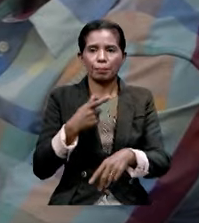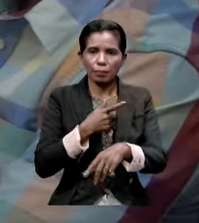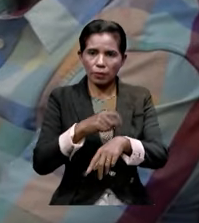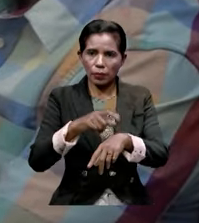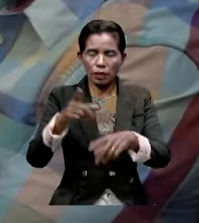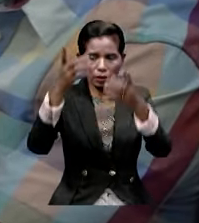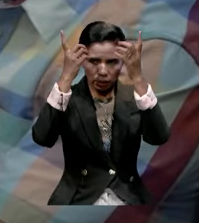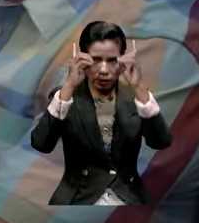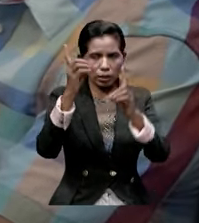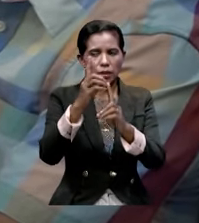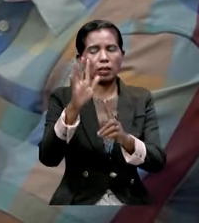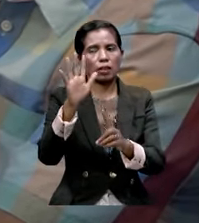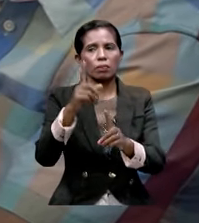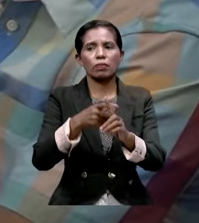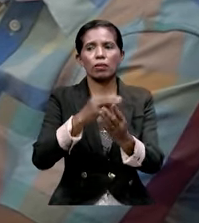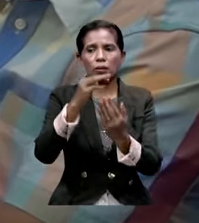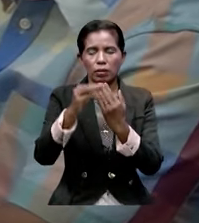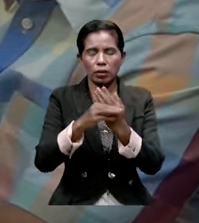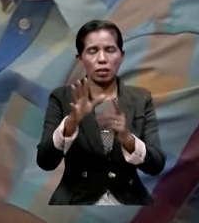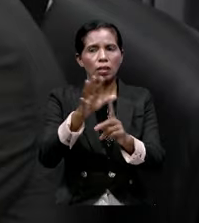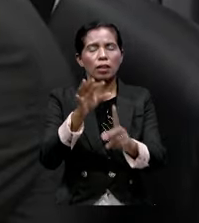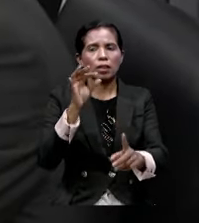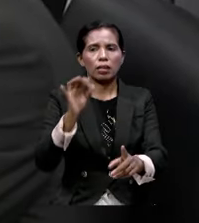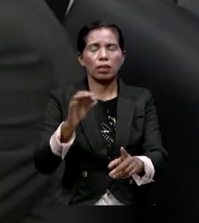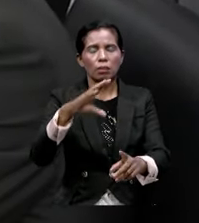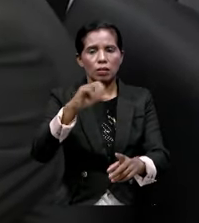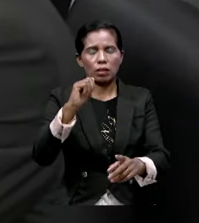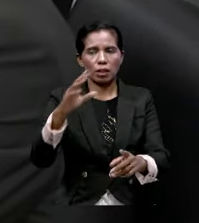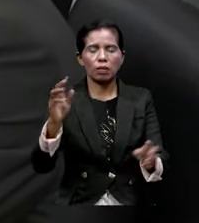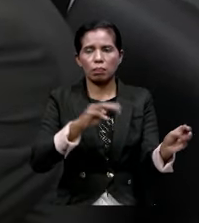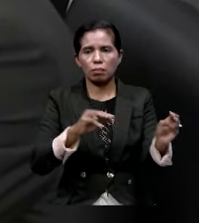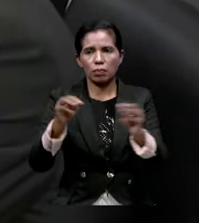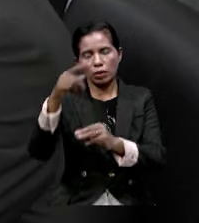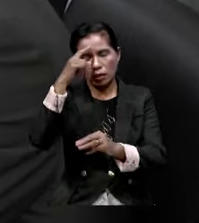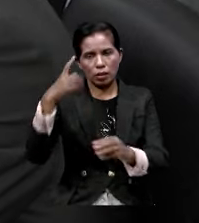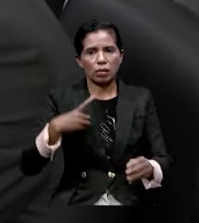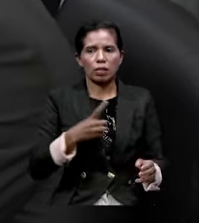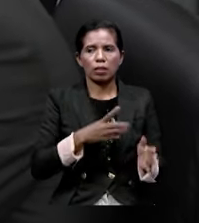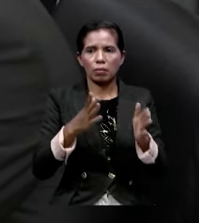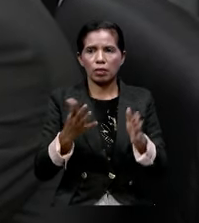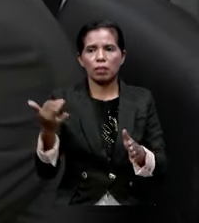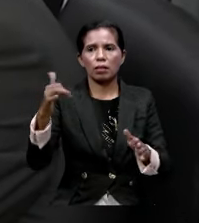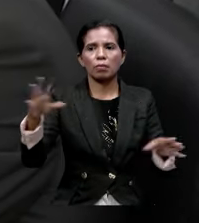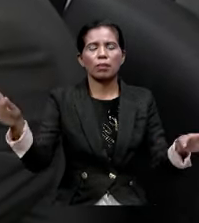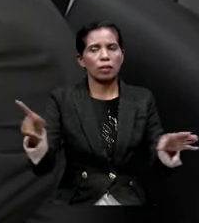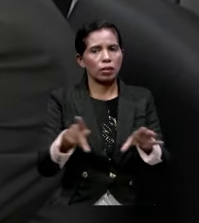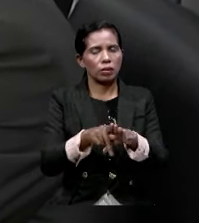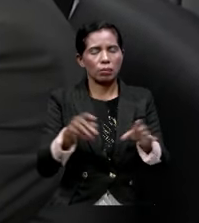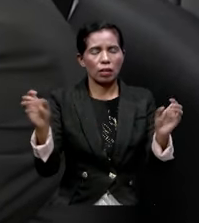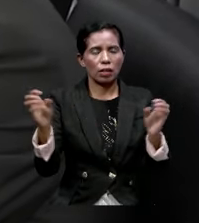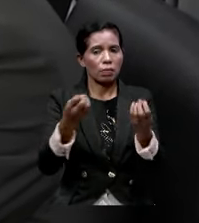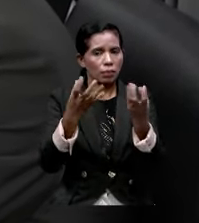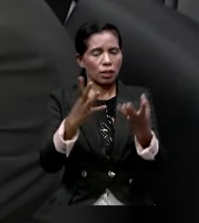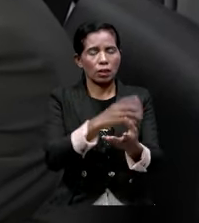sidi lorong 5 fulan marsu nular lorong elesaun ba komisario kak mai be adia tamba deputado sira nia presensa la prensa korong